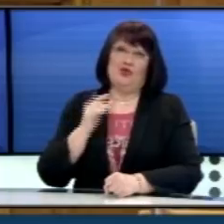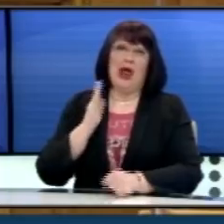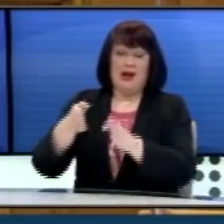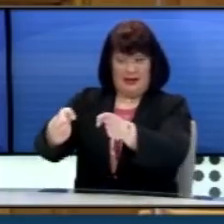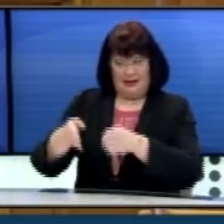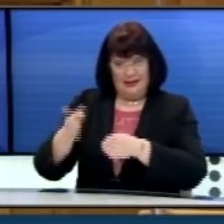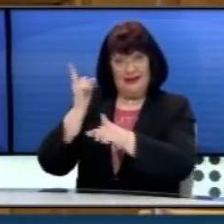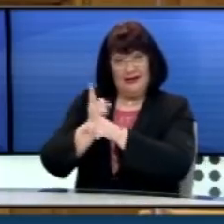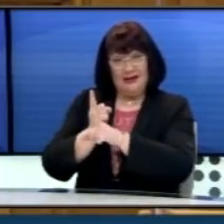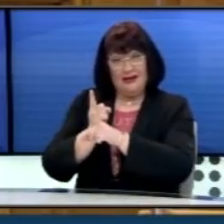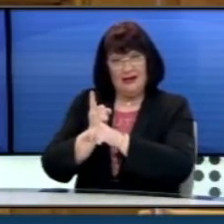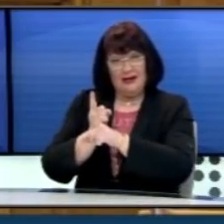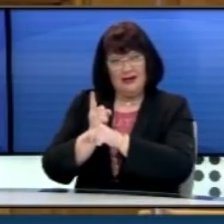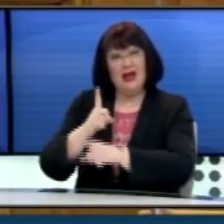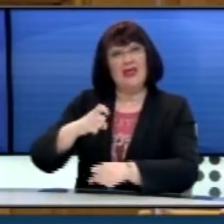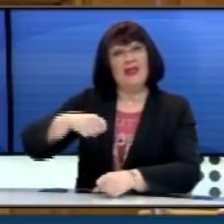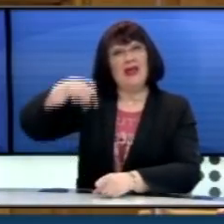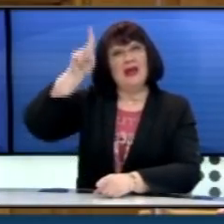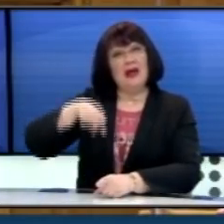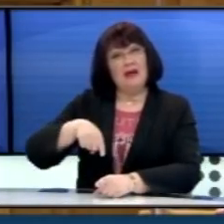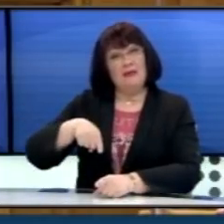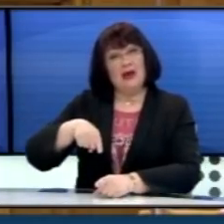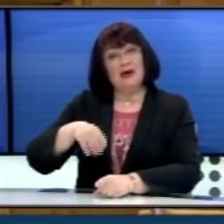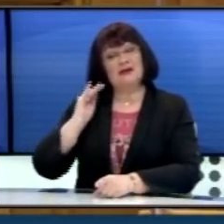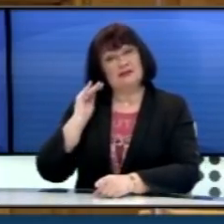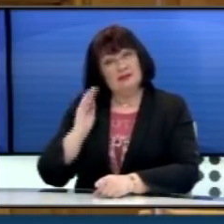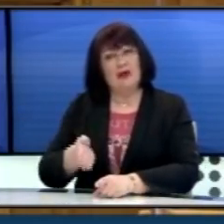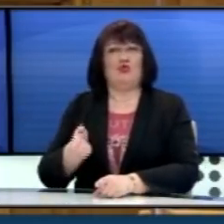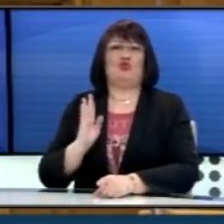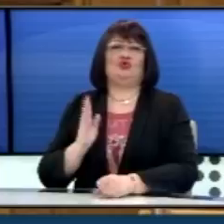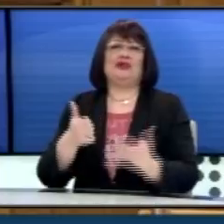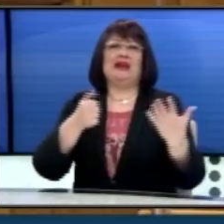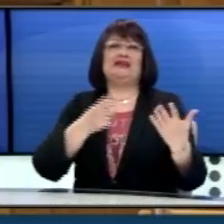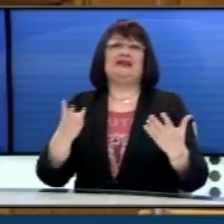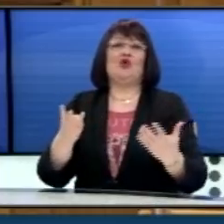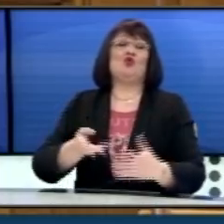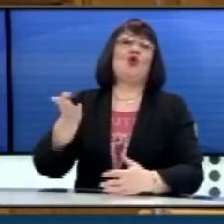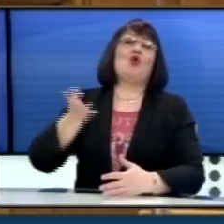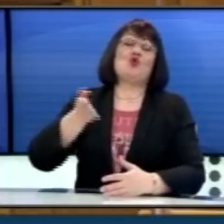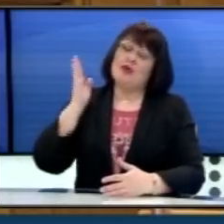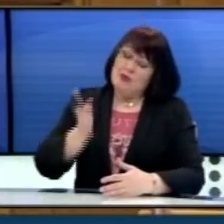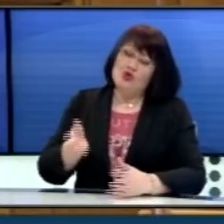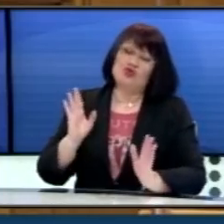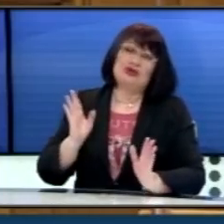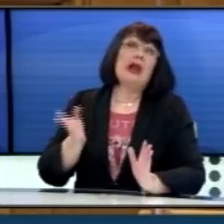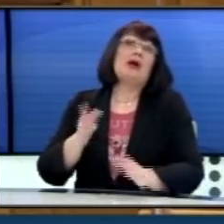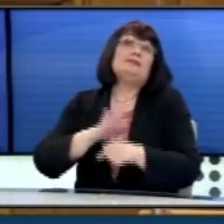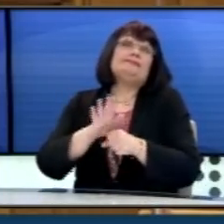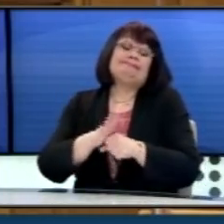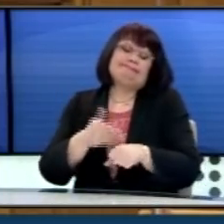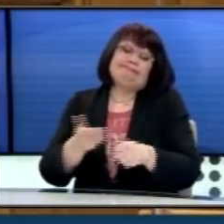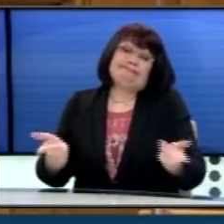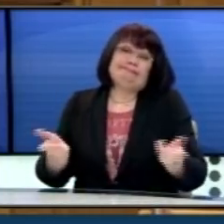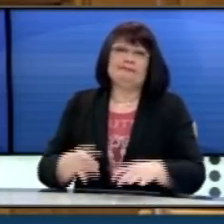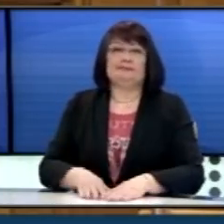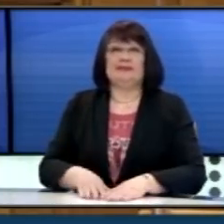μεθ πάνω από 10 μέρες και ήταν 68 ετών. Και καταλήγει η επιστολή. Στα 3 χιλιόμετρα από το